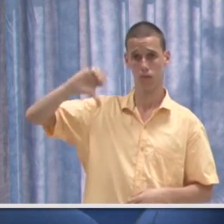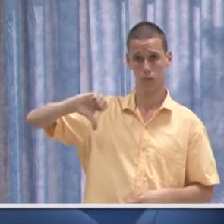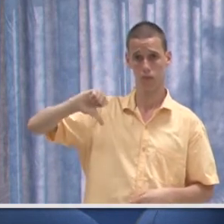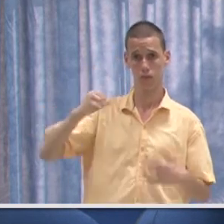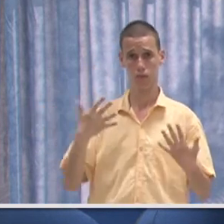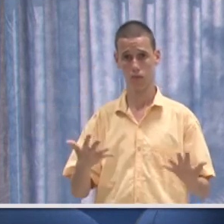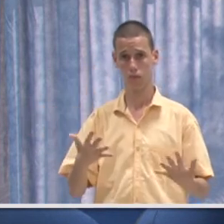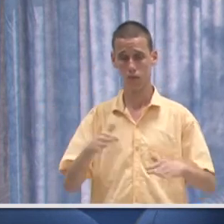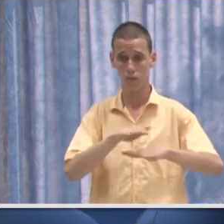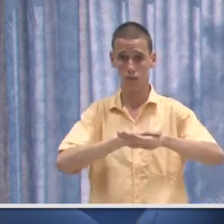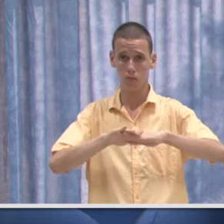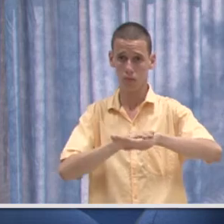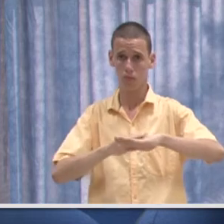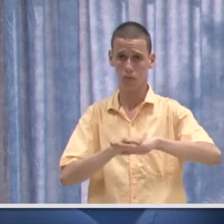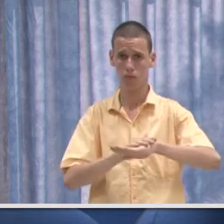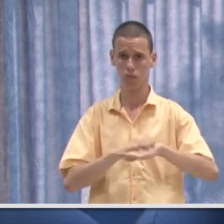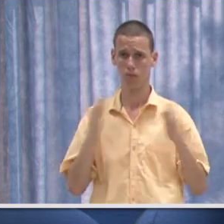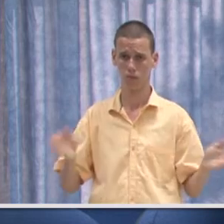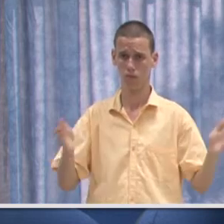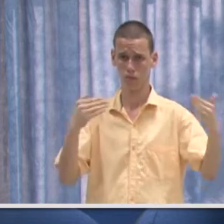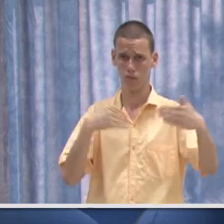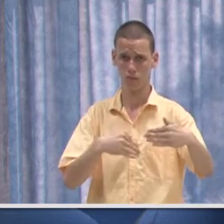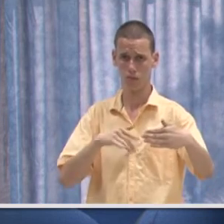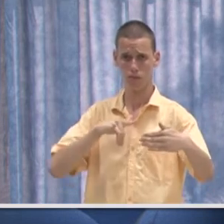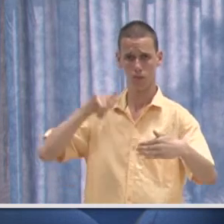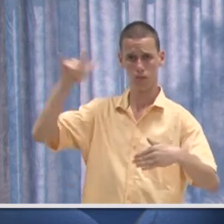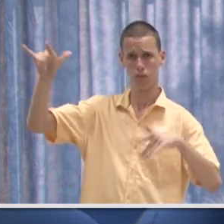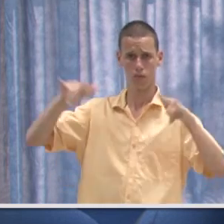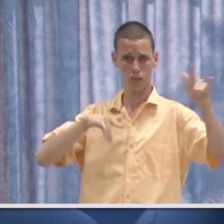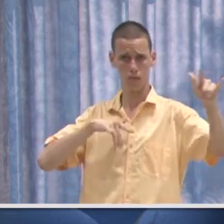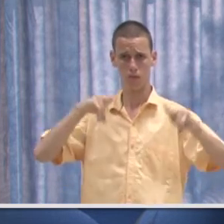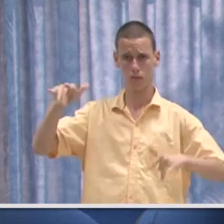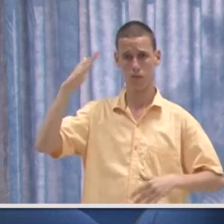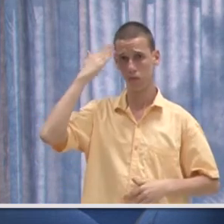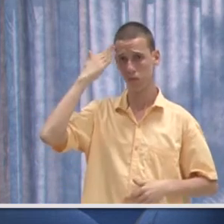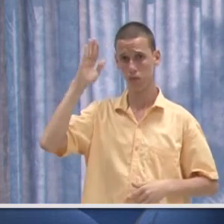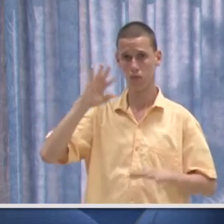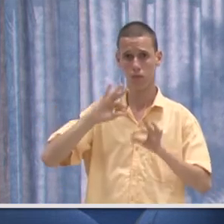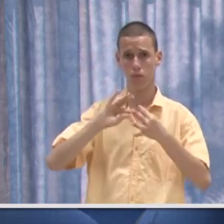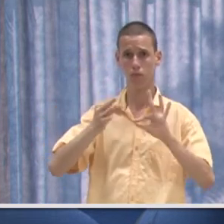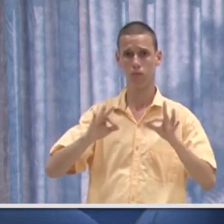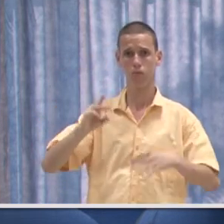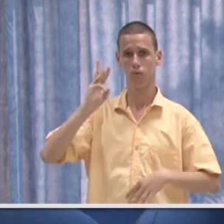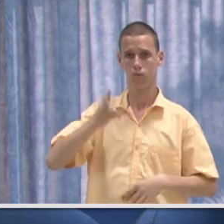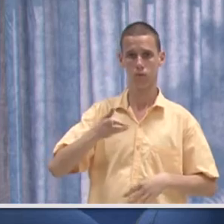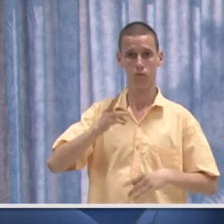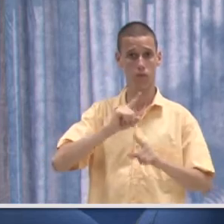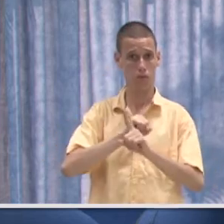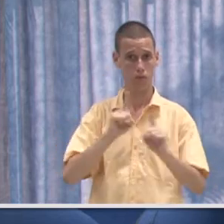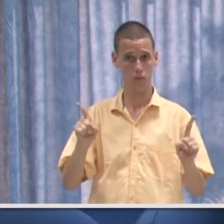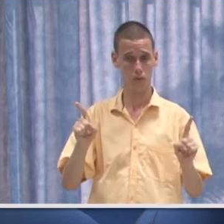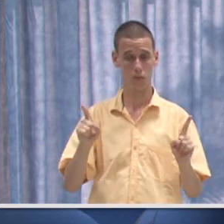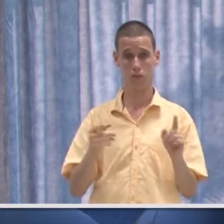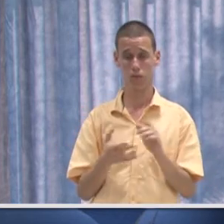il nous fait sasiro plusieurs pays d'Afrique. On connaît s'il fait donation bien c'est une vanne. Est-ce que c'est celle in ga yo fè sa siro et